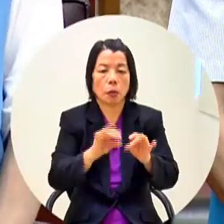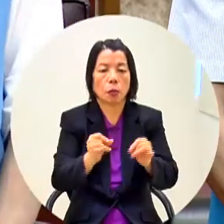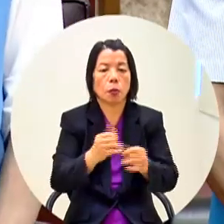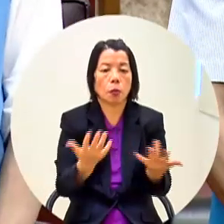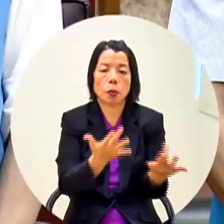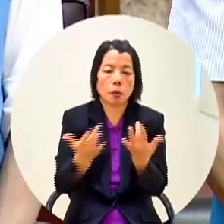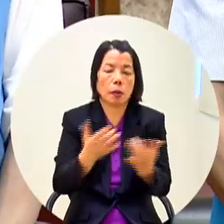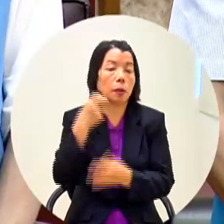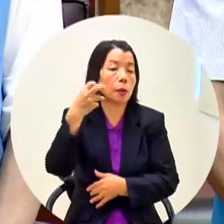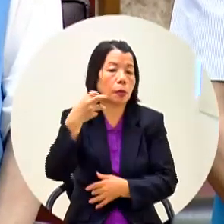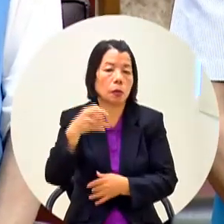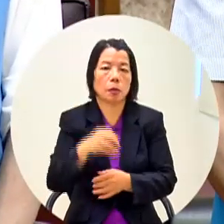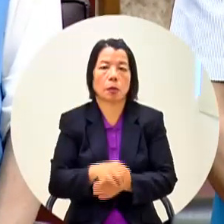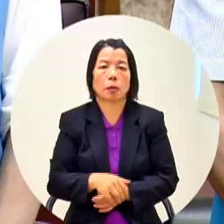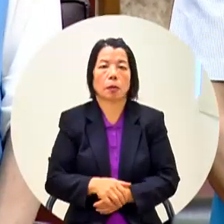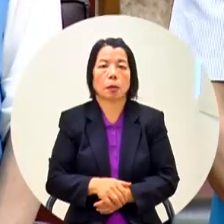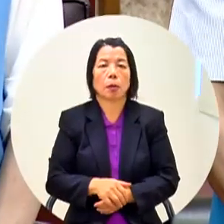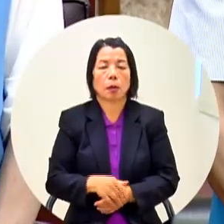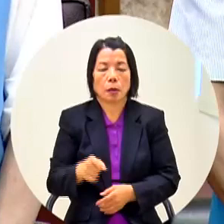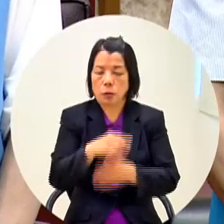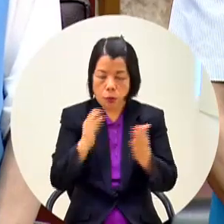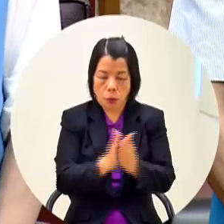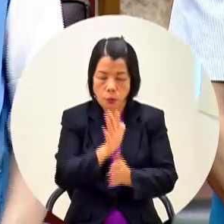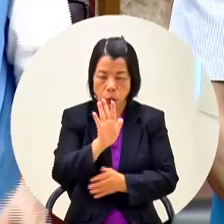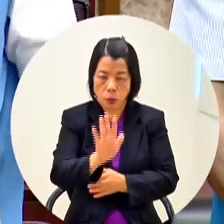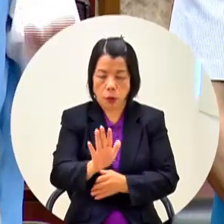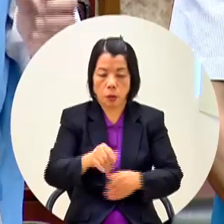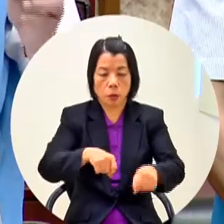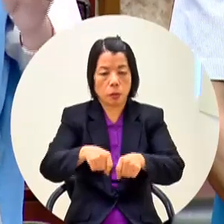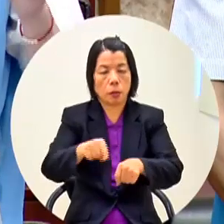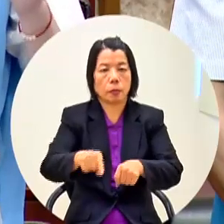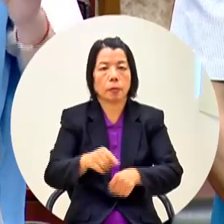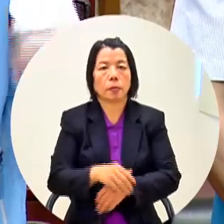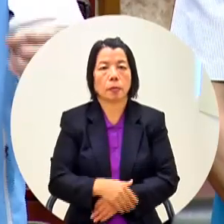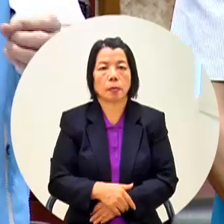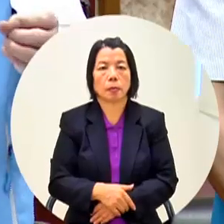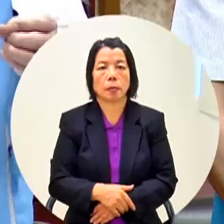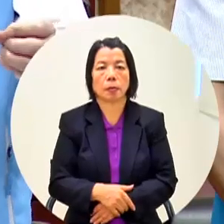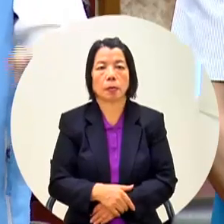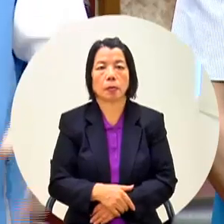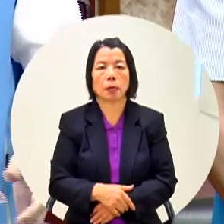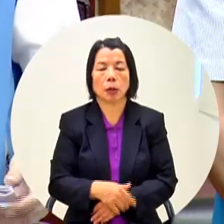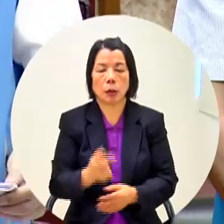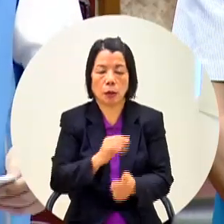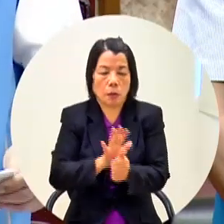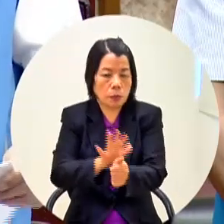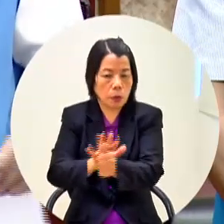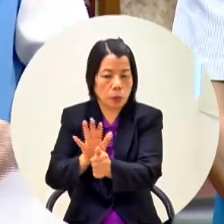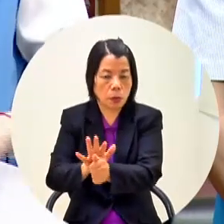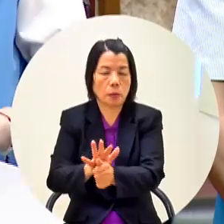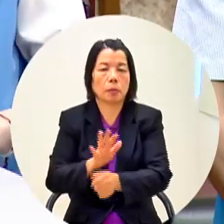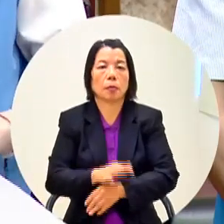果，这些方面我们都来一支协助农民